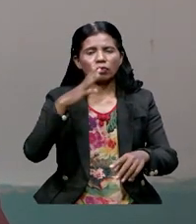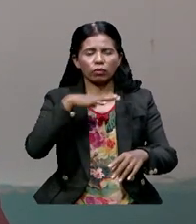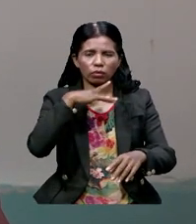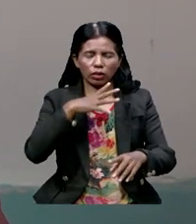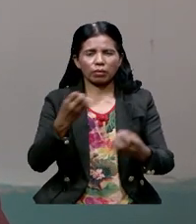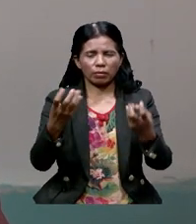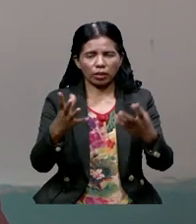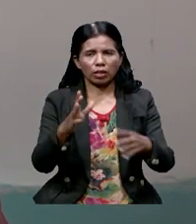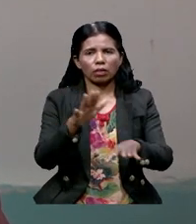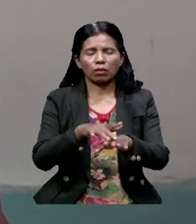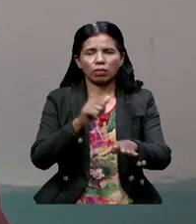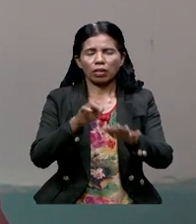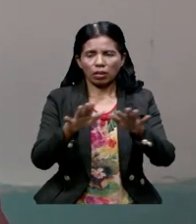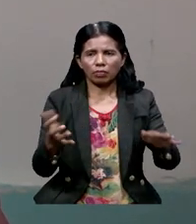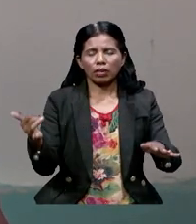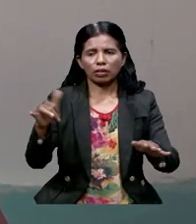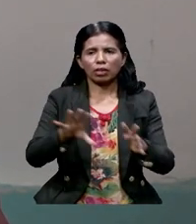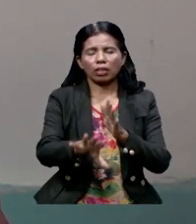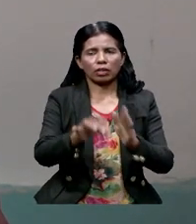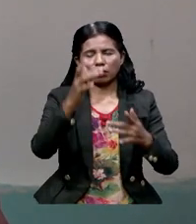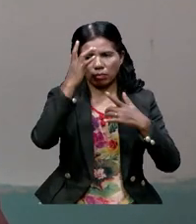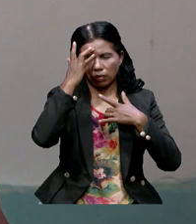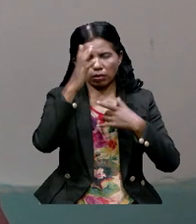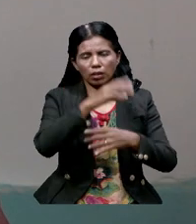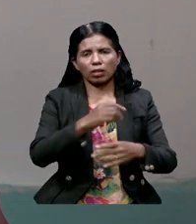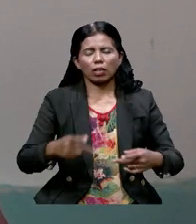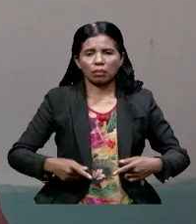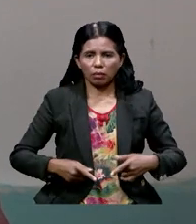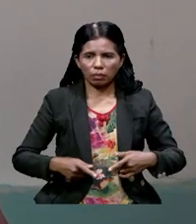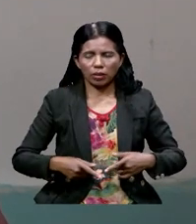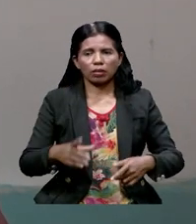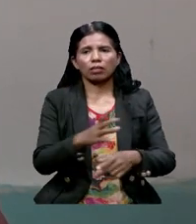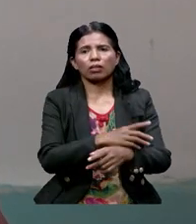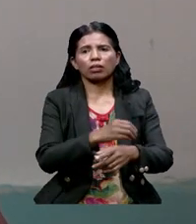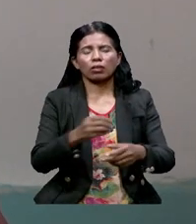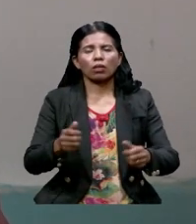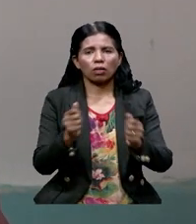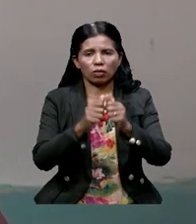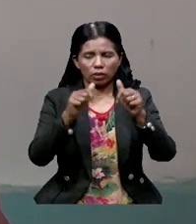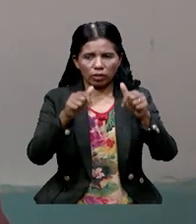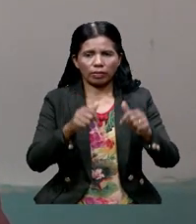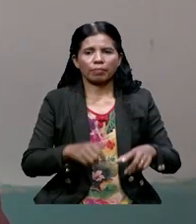ne be afeta ba la barsir heta moras balo heta diaria antau hoi de ne ma ka